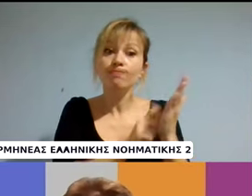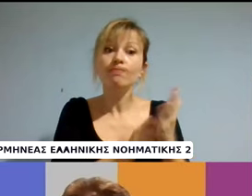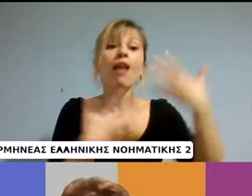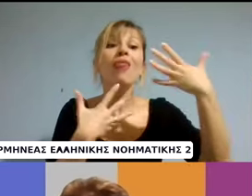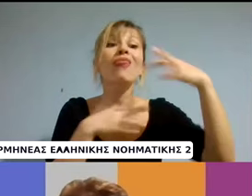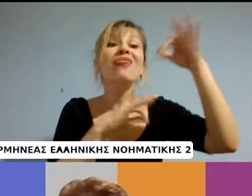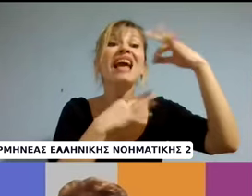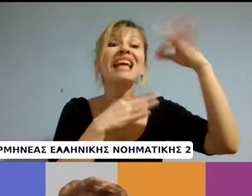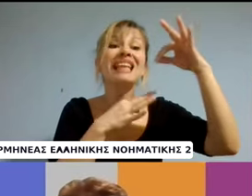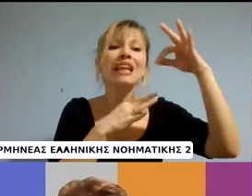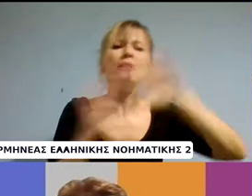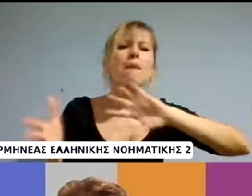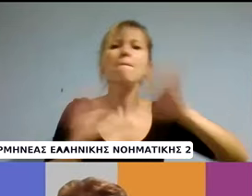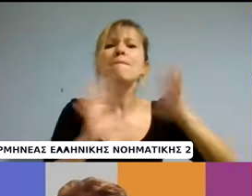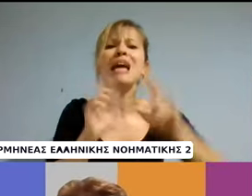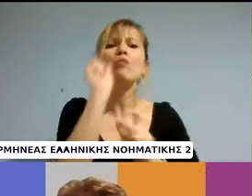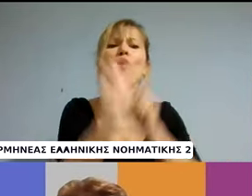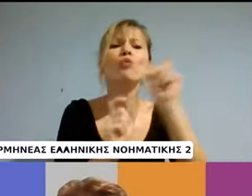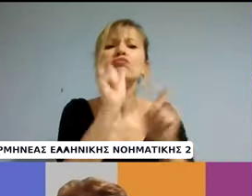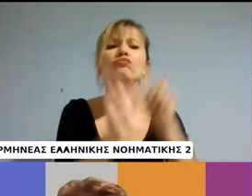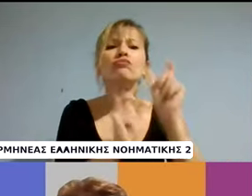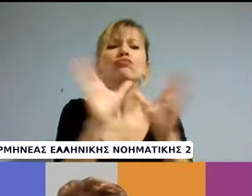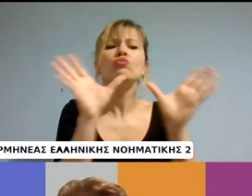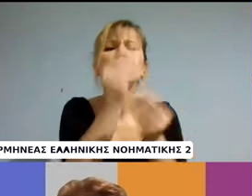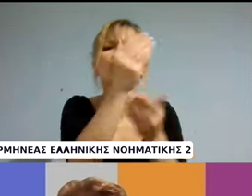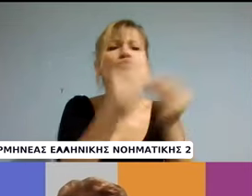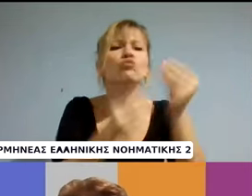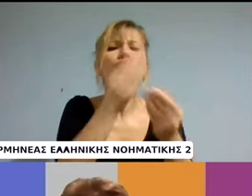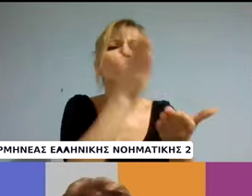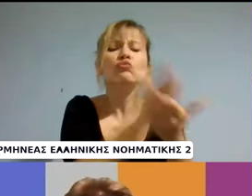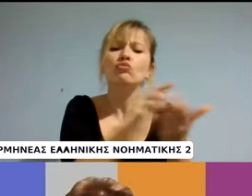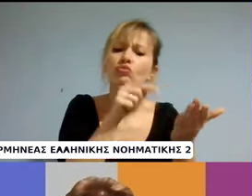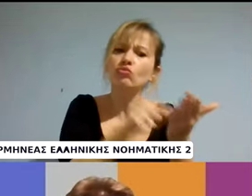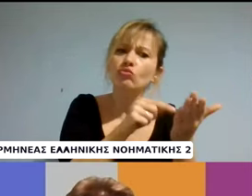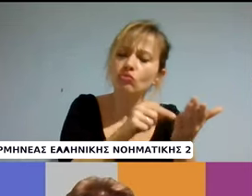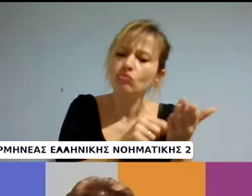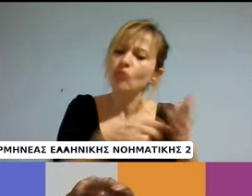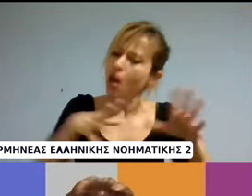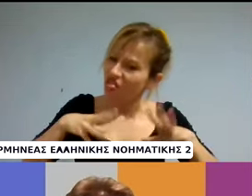να βγάλετε ένα μέσο όρο και να πείτε δεν έχω πρόβλημα με τον υπολογισμό της σελίδας σε